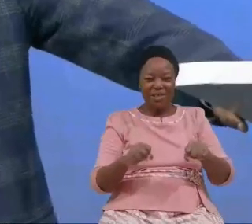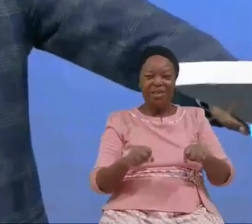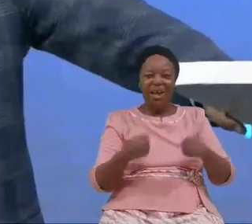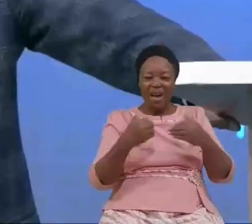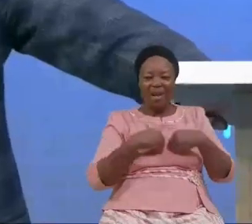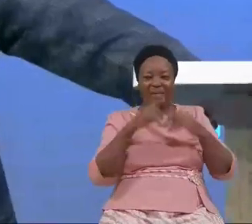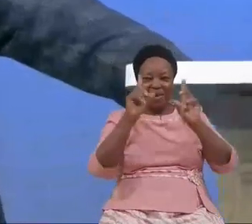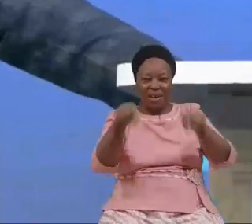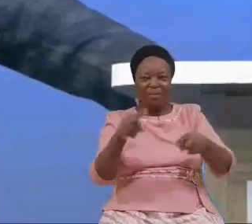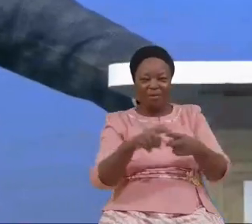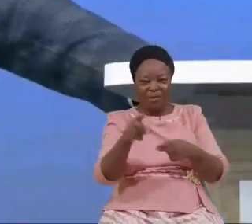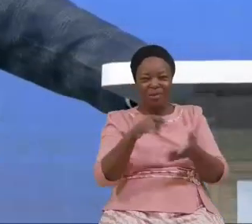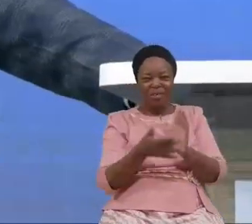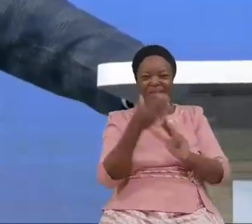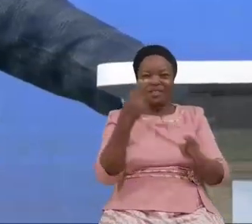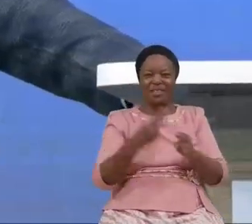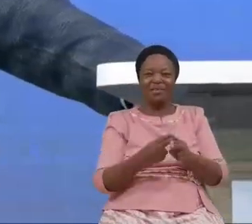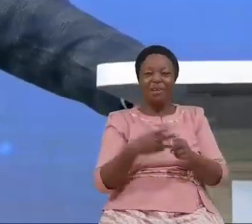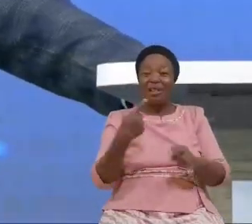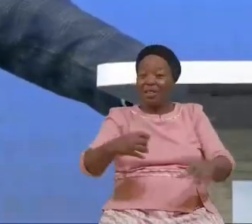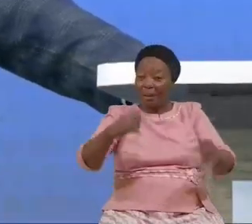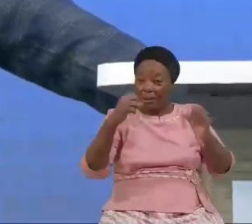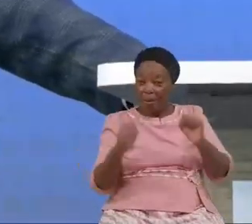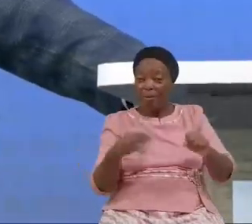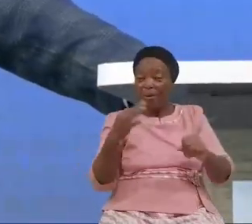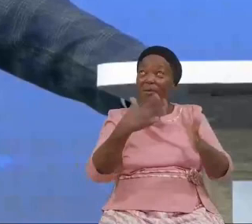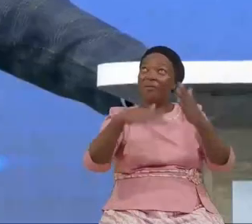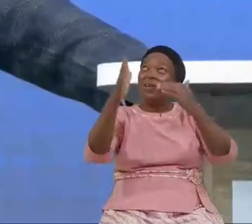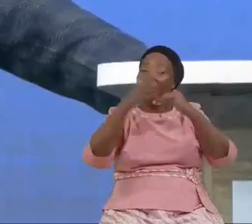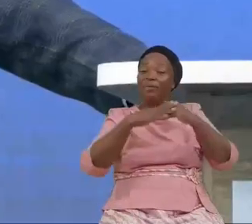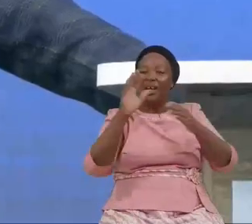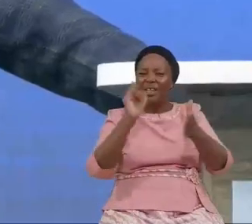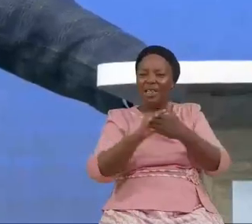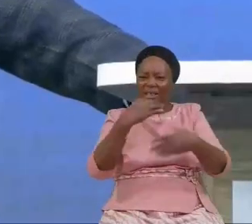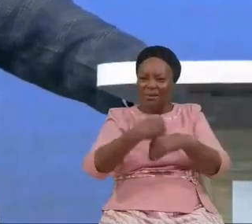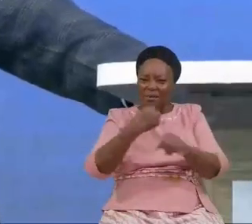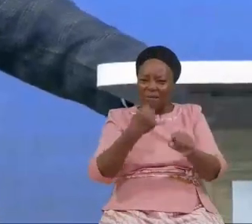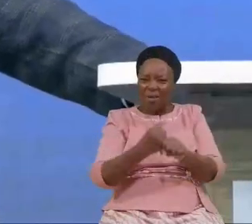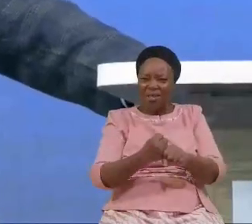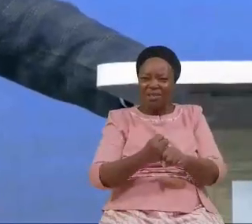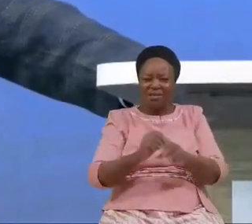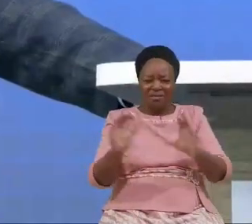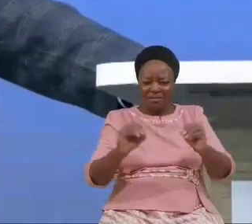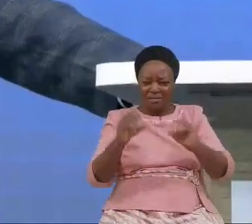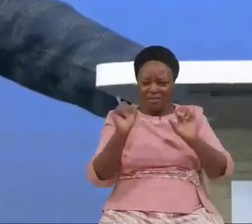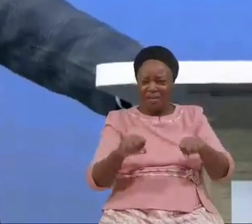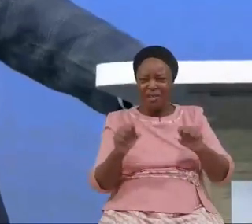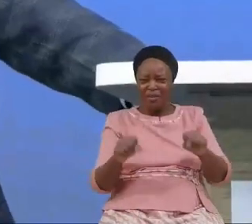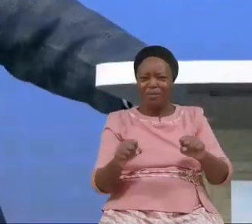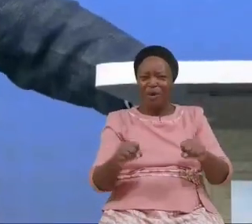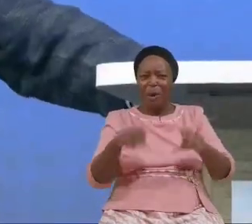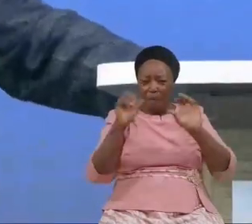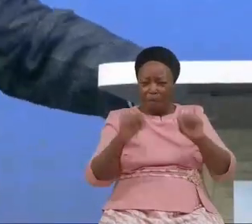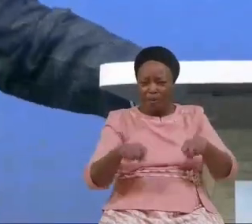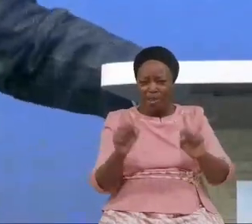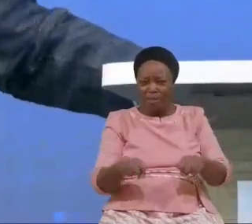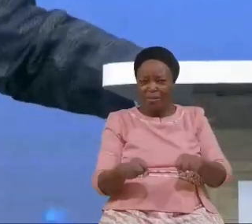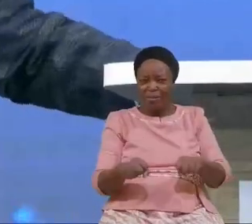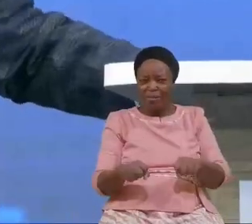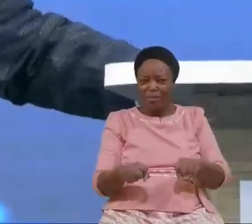parvenues la puissance du ciel qui rend les impossibilités possibles